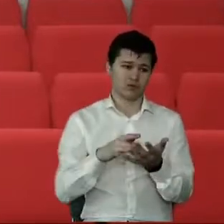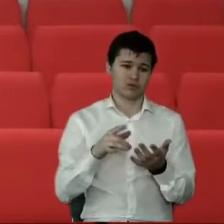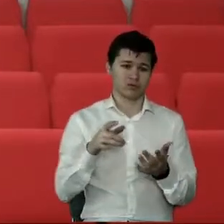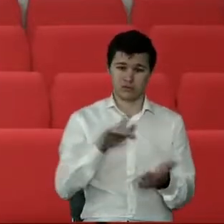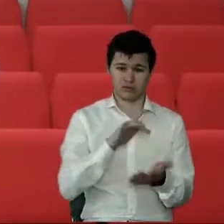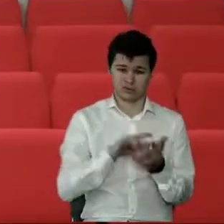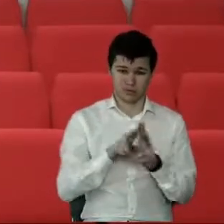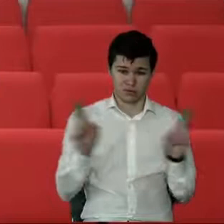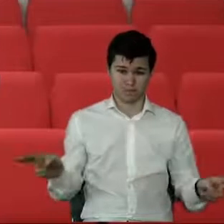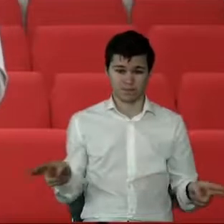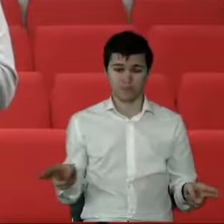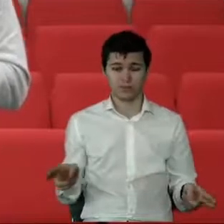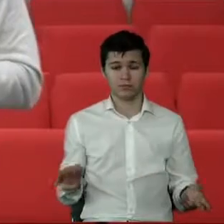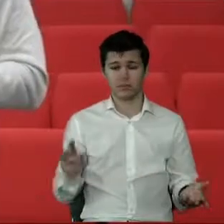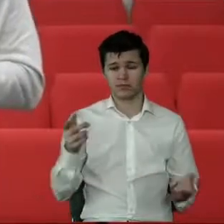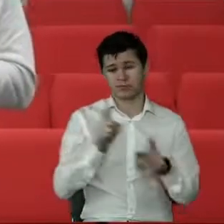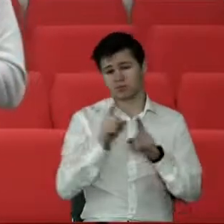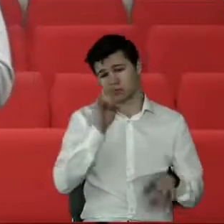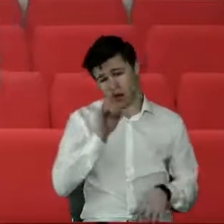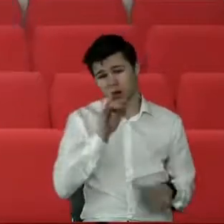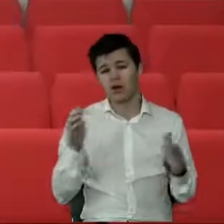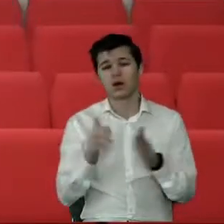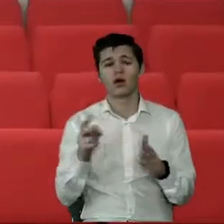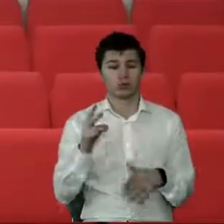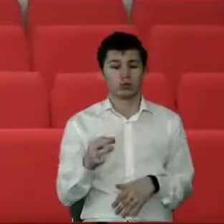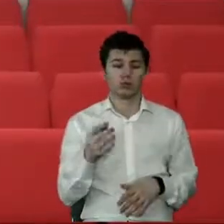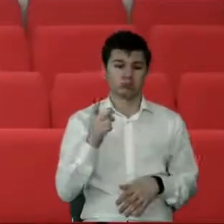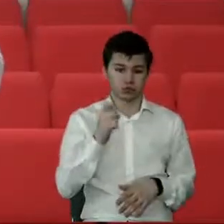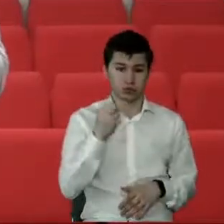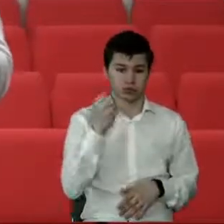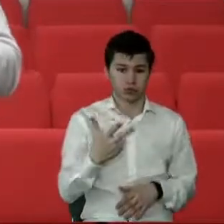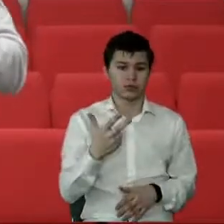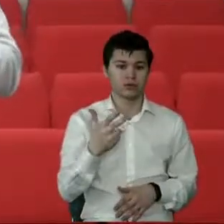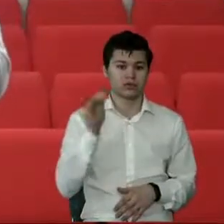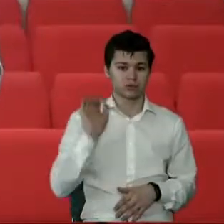небольшой. Либо среднерегиональный город. Но в расчете на все население